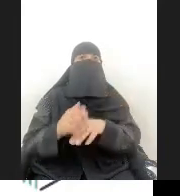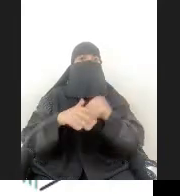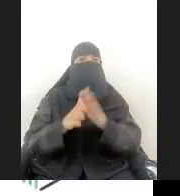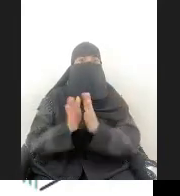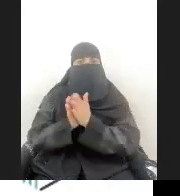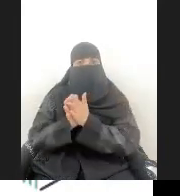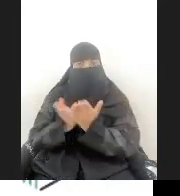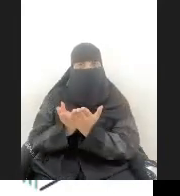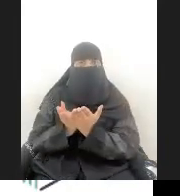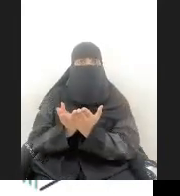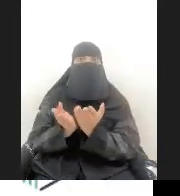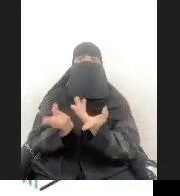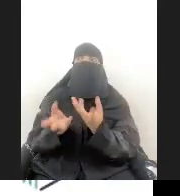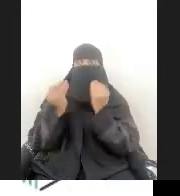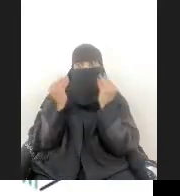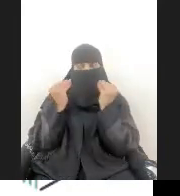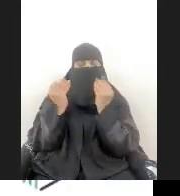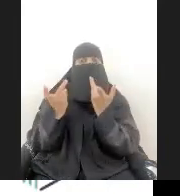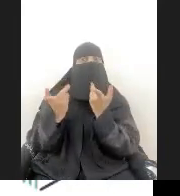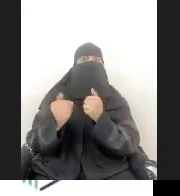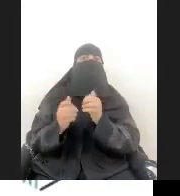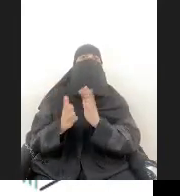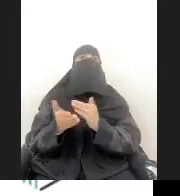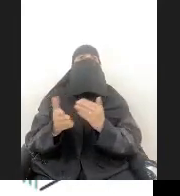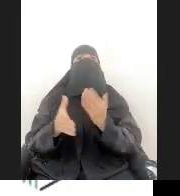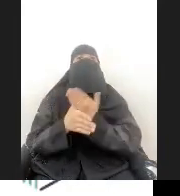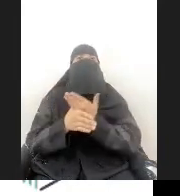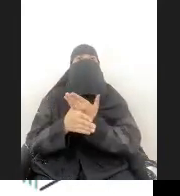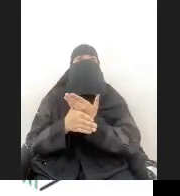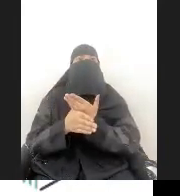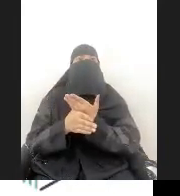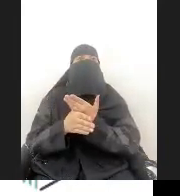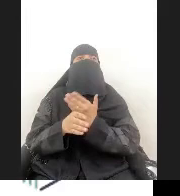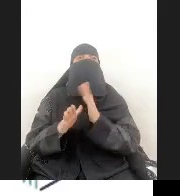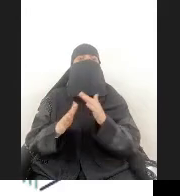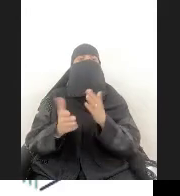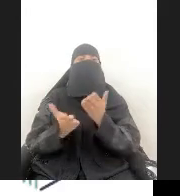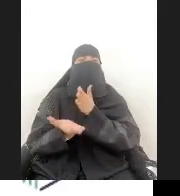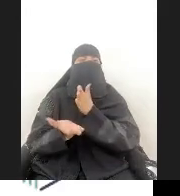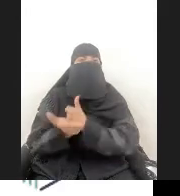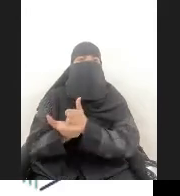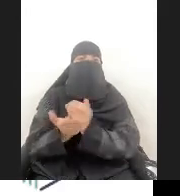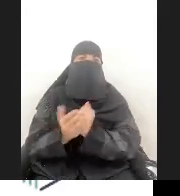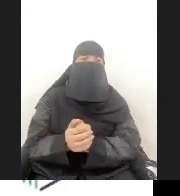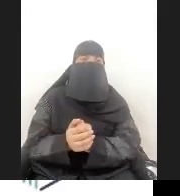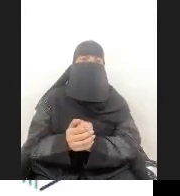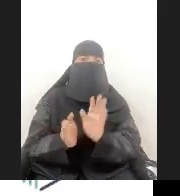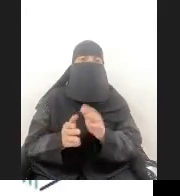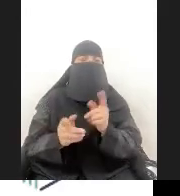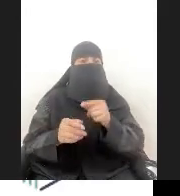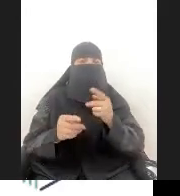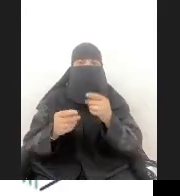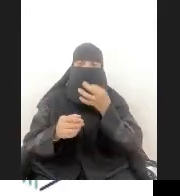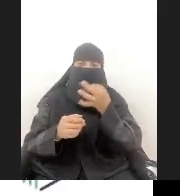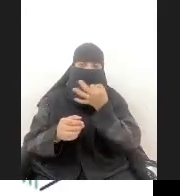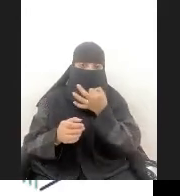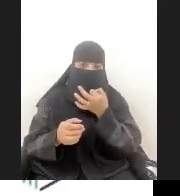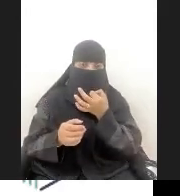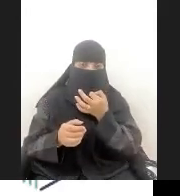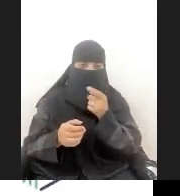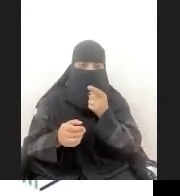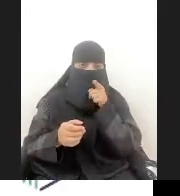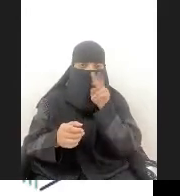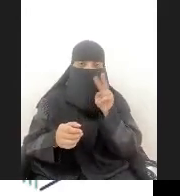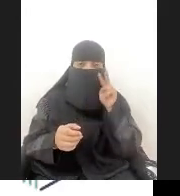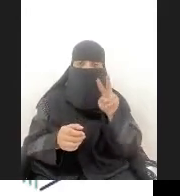مصادر المعلومات الأنسب لتحقيقها؟ الحديث الآن لا يزال إنشائي. إذا أنا عملت تمبلت بسيط قالب، ومن خلال اطلاعي على